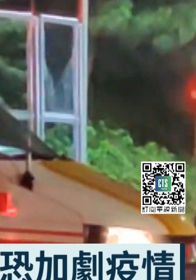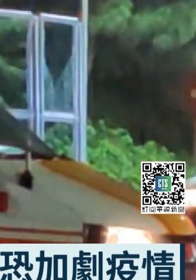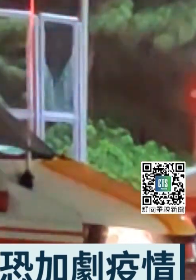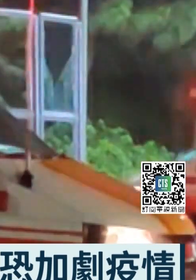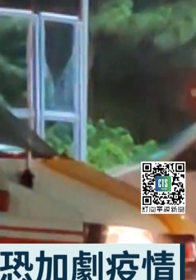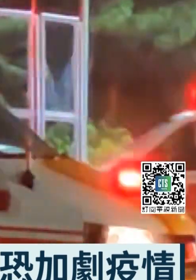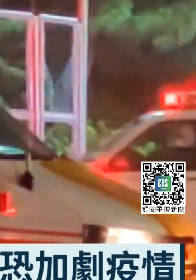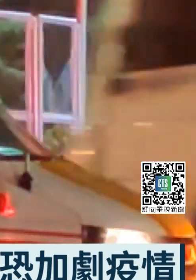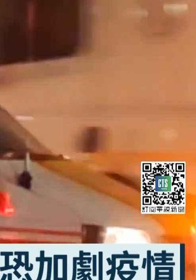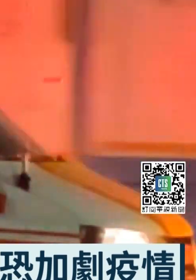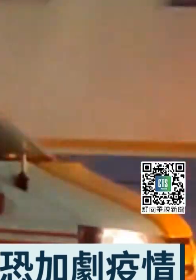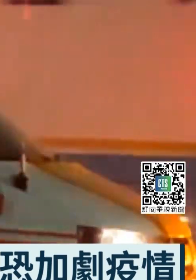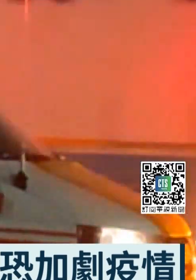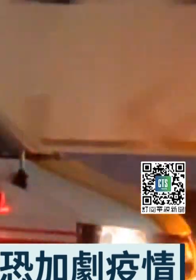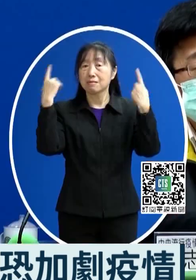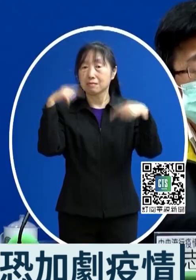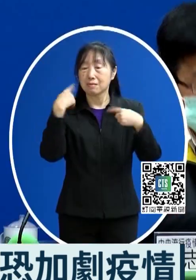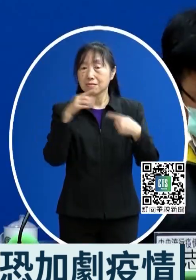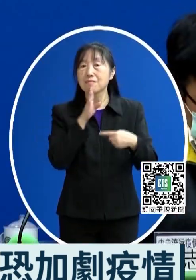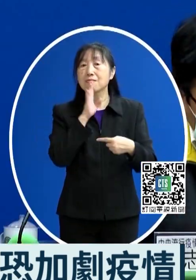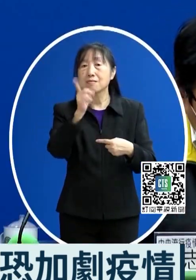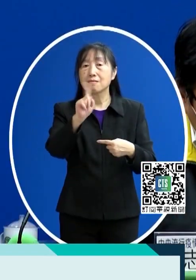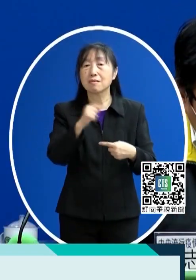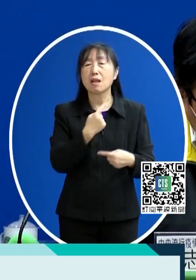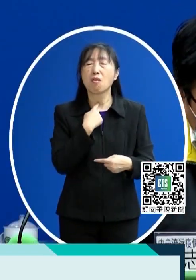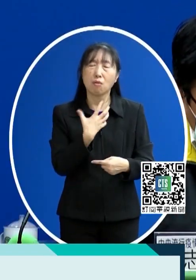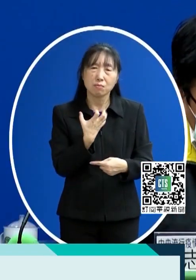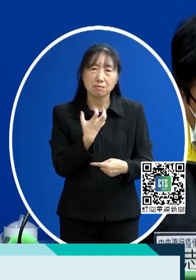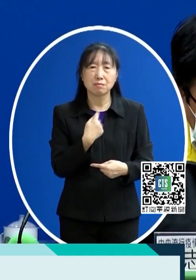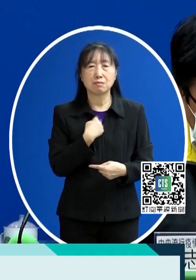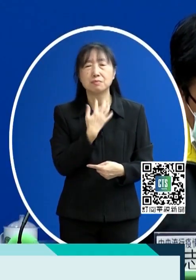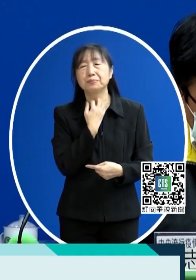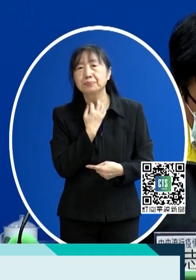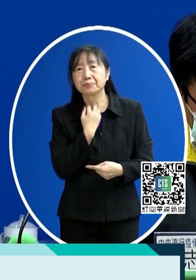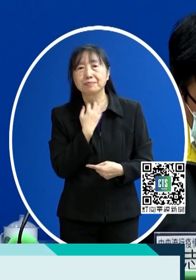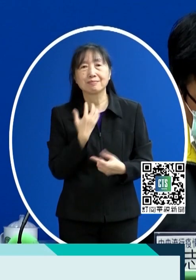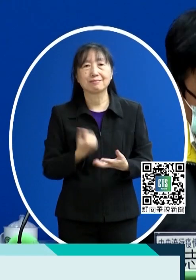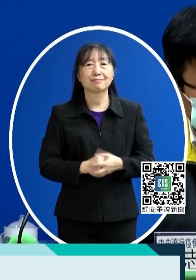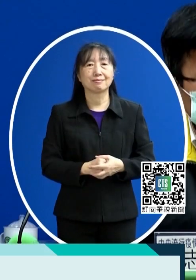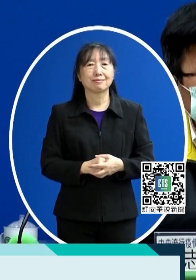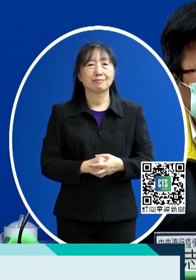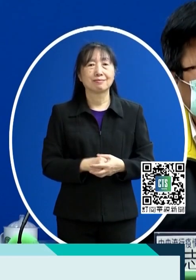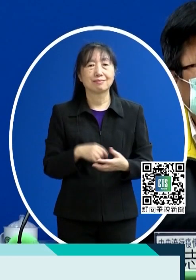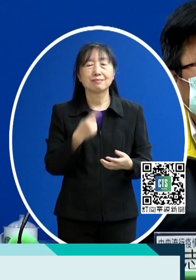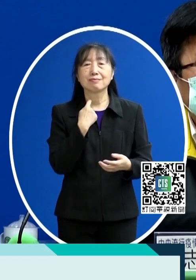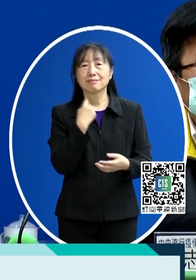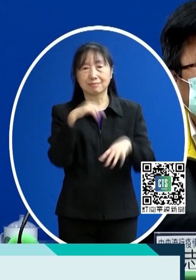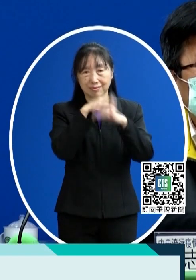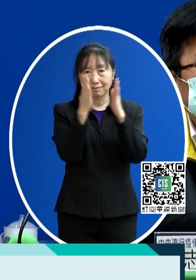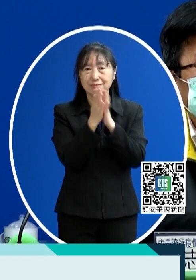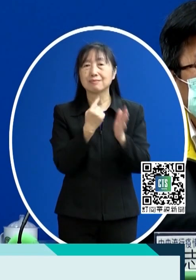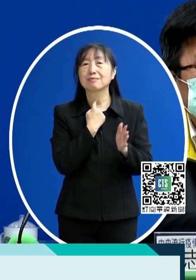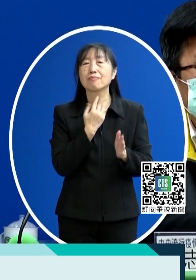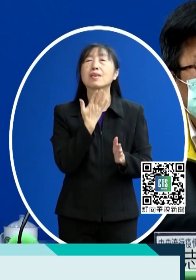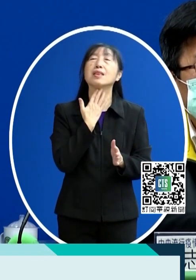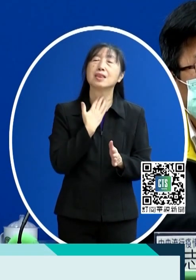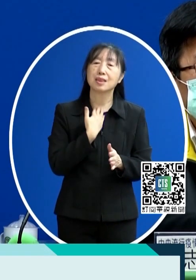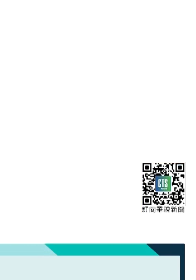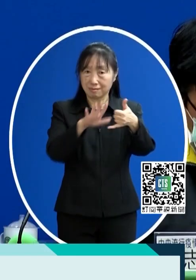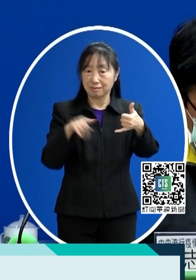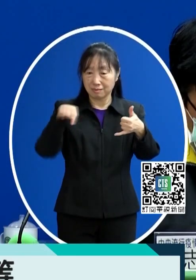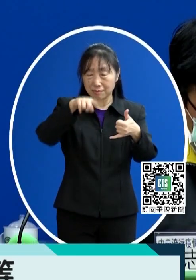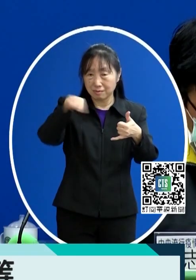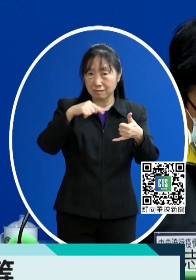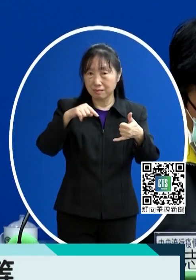患者，指挥中心还是提醒不能大意。 就是像是喉咙痛、喉咙痒、喉咙各式各样喉咙不干干的这种症